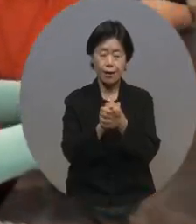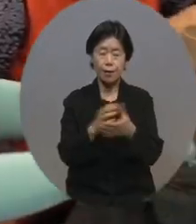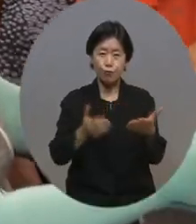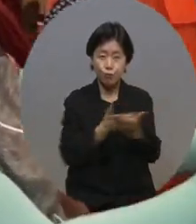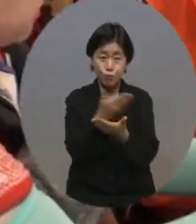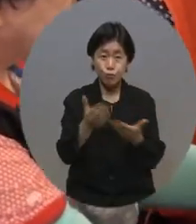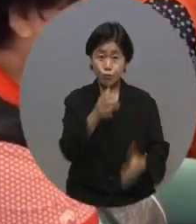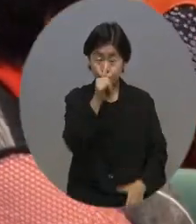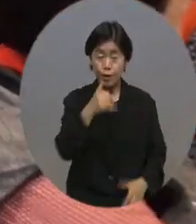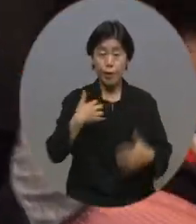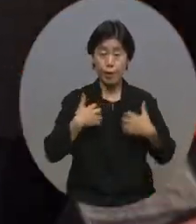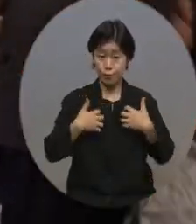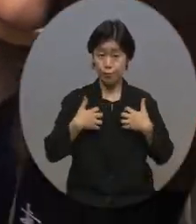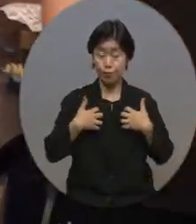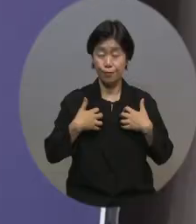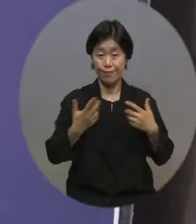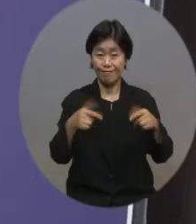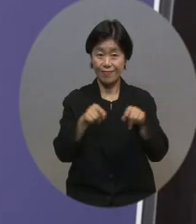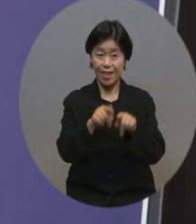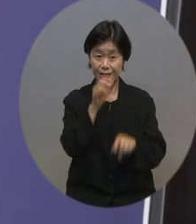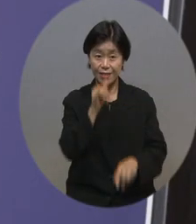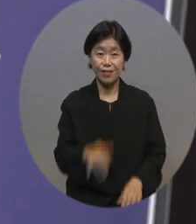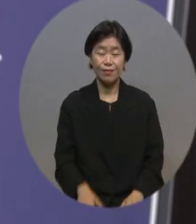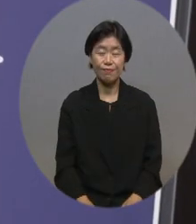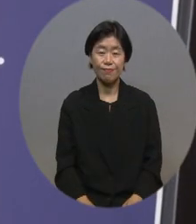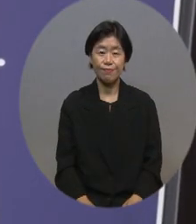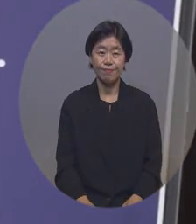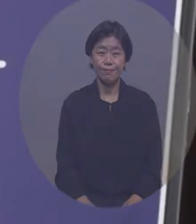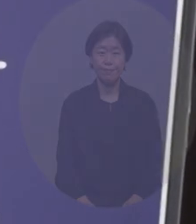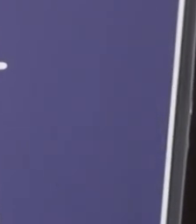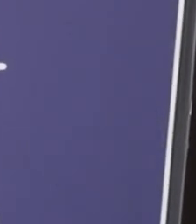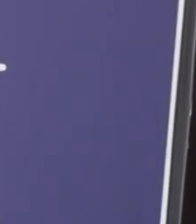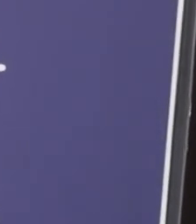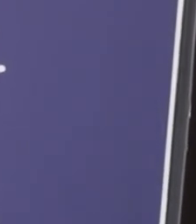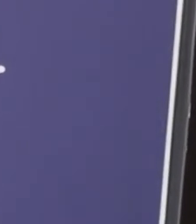기쁨을 나누는 시간이었습니다. 복지TV 경기방송 정운선입니다.